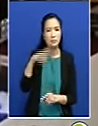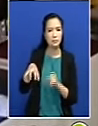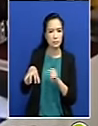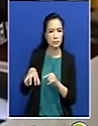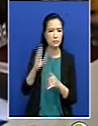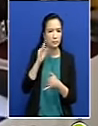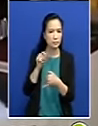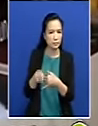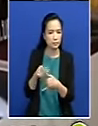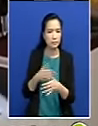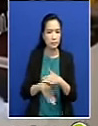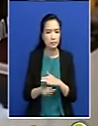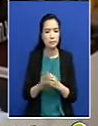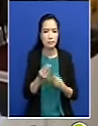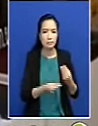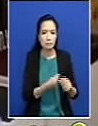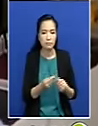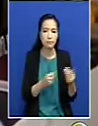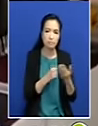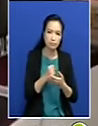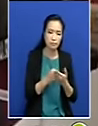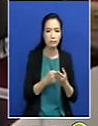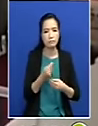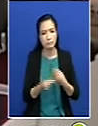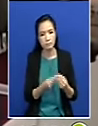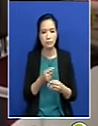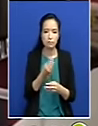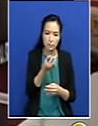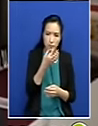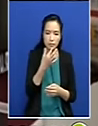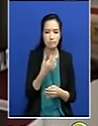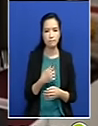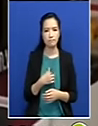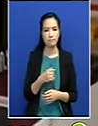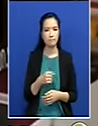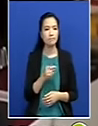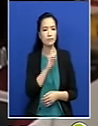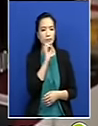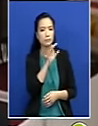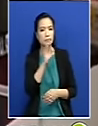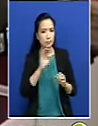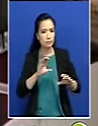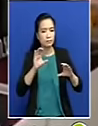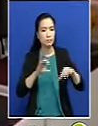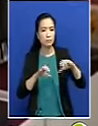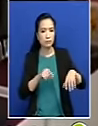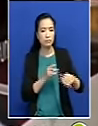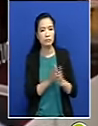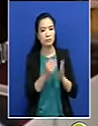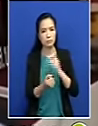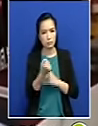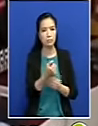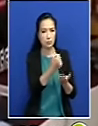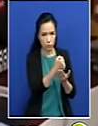กรรมลักลอบค้ายาเสพติดทั้งขายทั้งมั่วสุมอยู่ในนั้นก็เลยร้องไปที่ภาครัฐโดยเฉพาะร้องไปที่หน่วยงานของความมั่นค